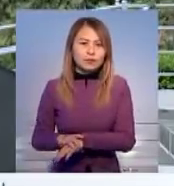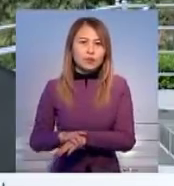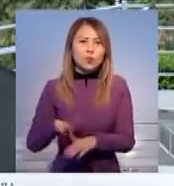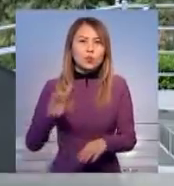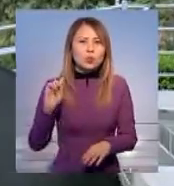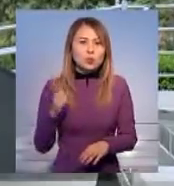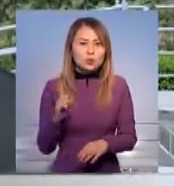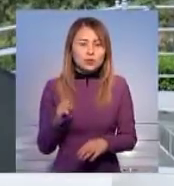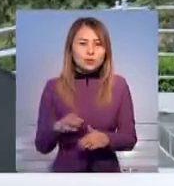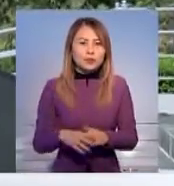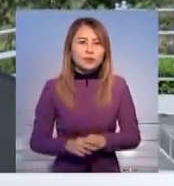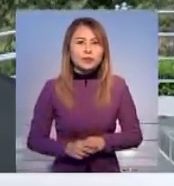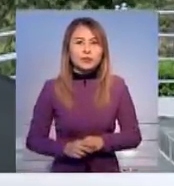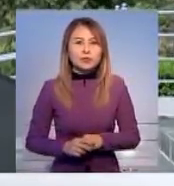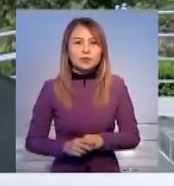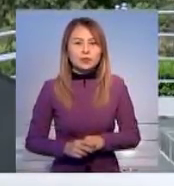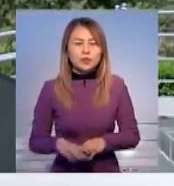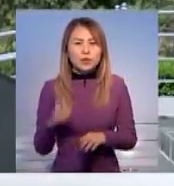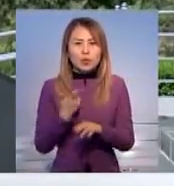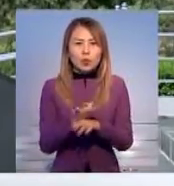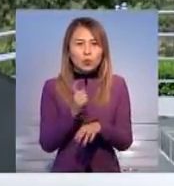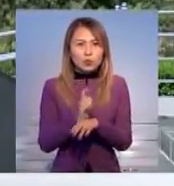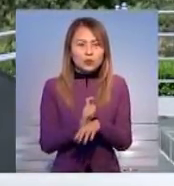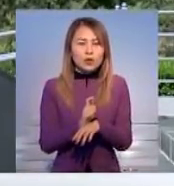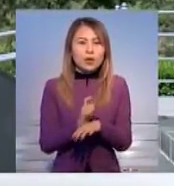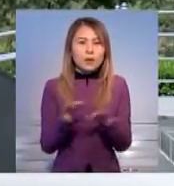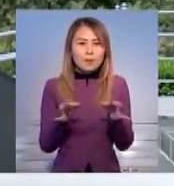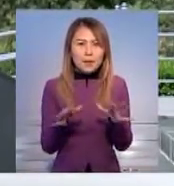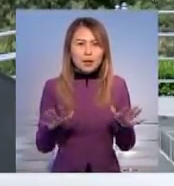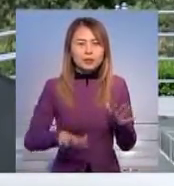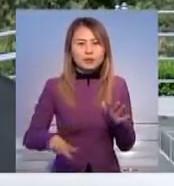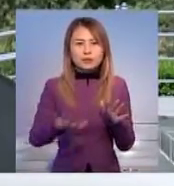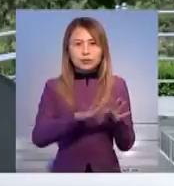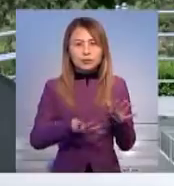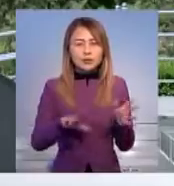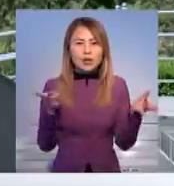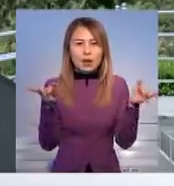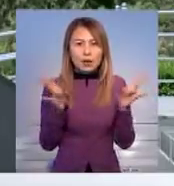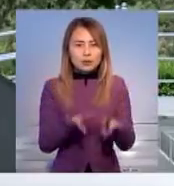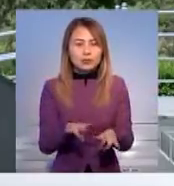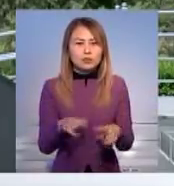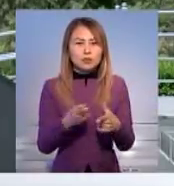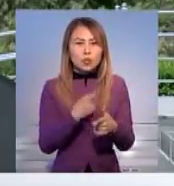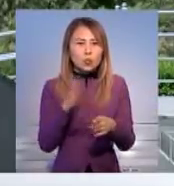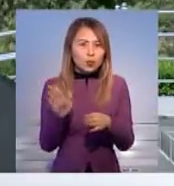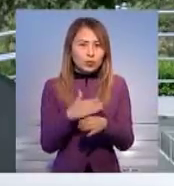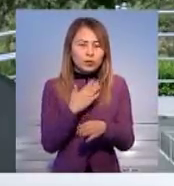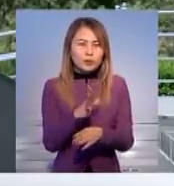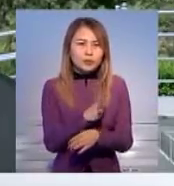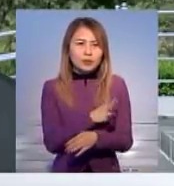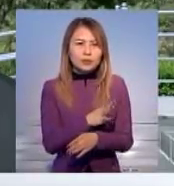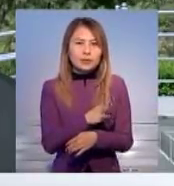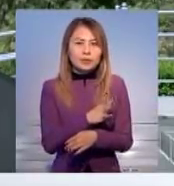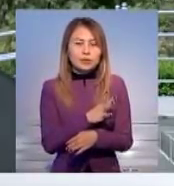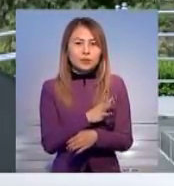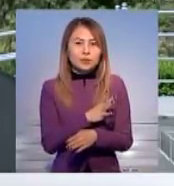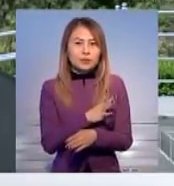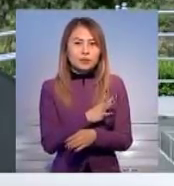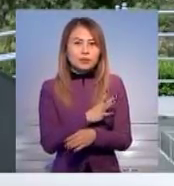Өйткені өз полигонда тұрған мұнай қалдықтарын утилизация жұмыстарын мүлде жүргізбеген